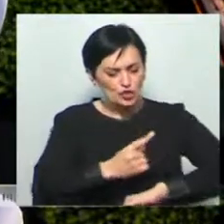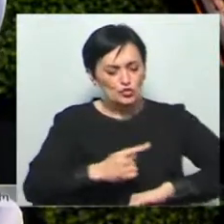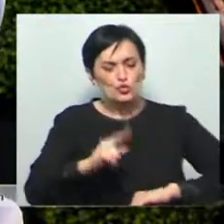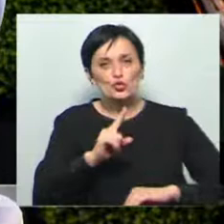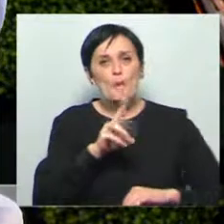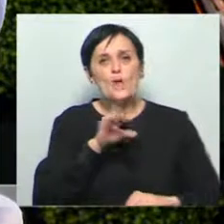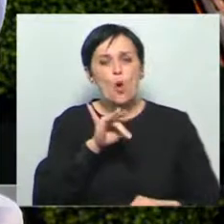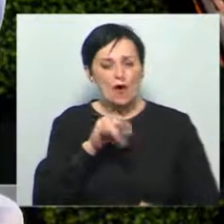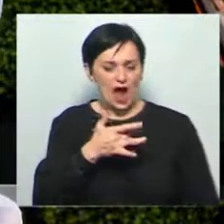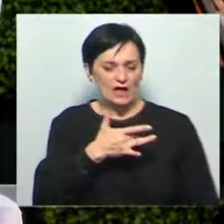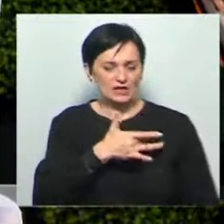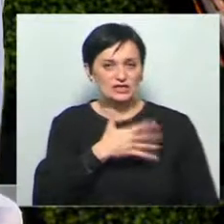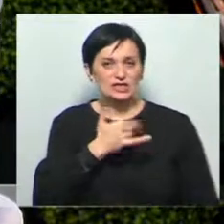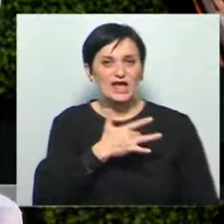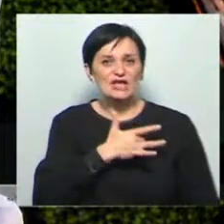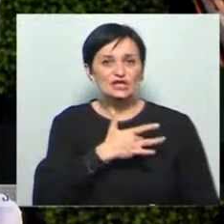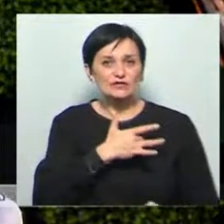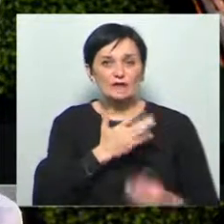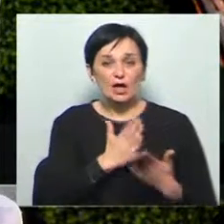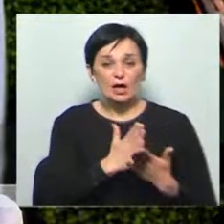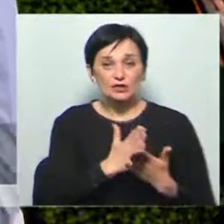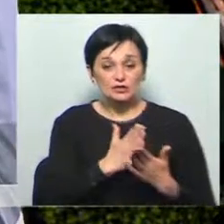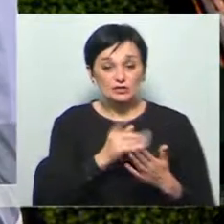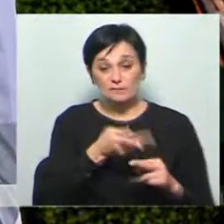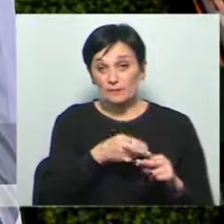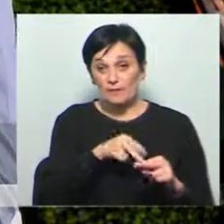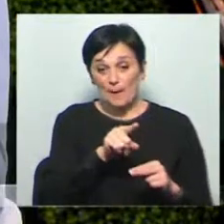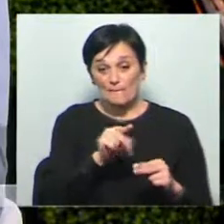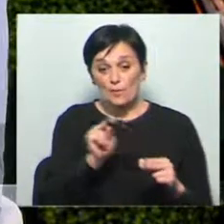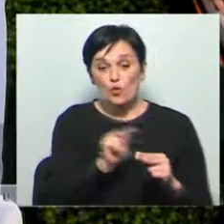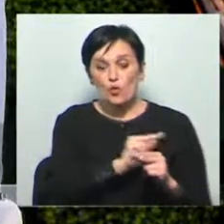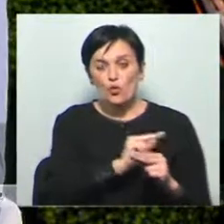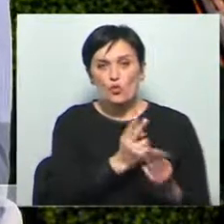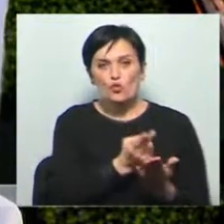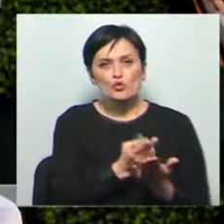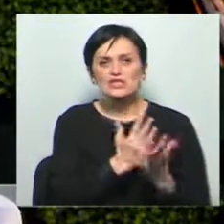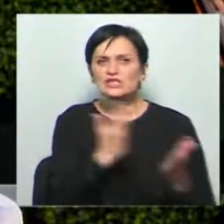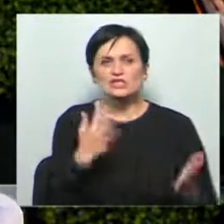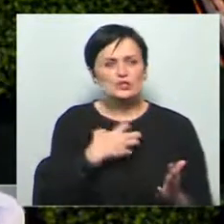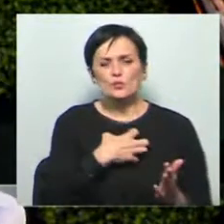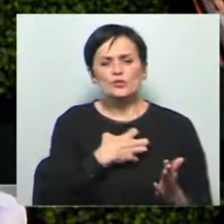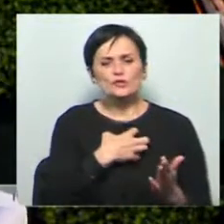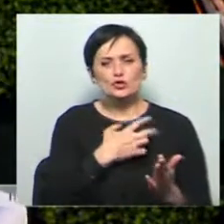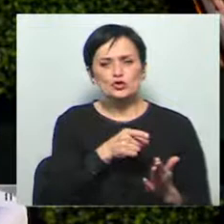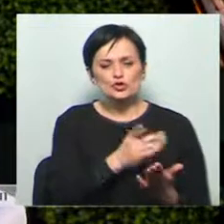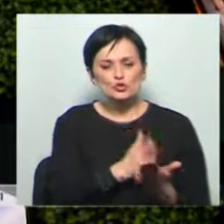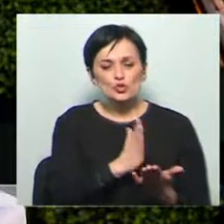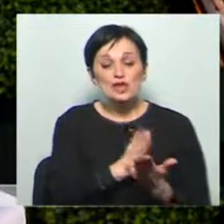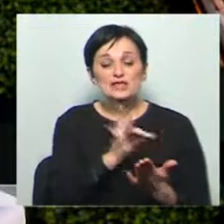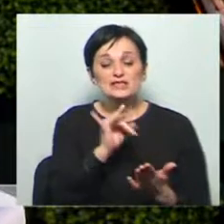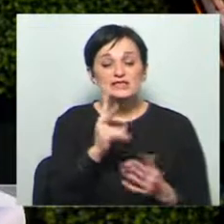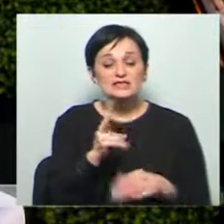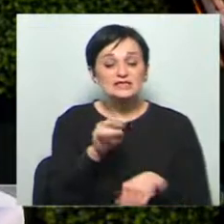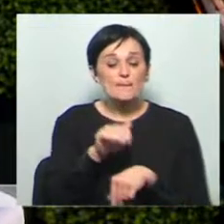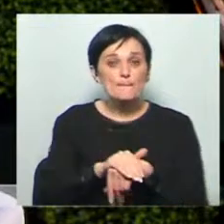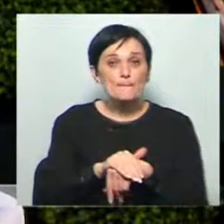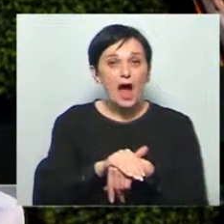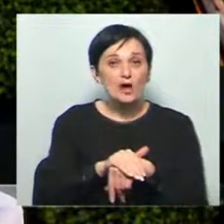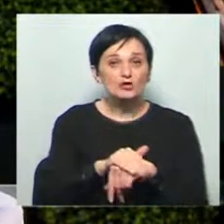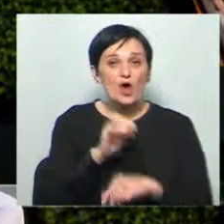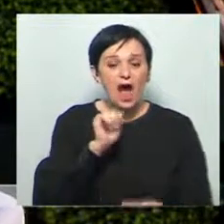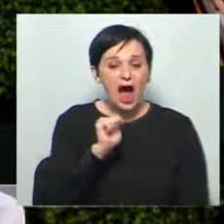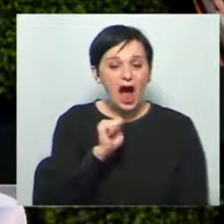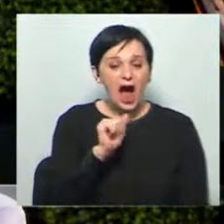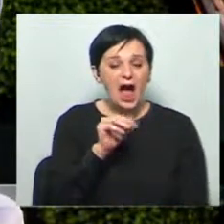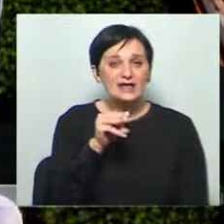და იშემიური ინსულტი. ამ შემთხვევაში, რა თქმა უნდა, ჰოსპიტალიზირებას დიდი მნიშვნელობა არ აქვს. აქ უფრო რისკ ფაქტორად განიხილება